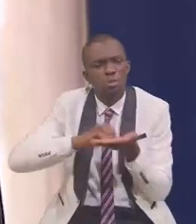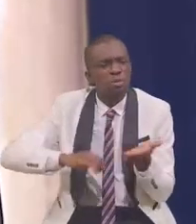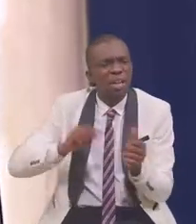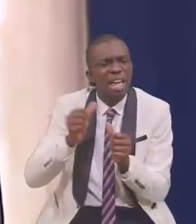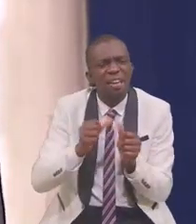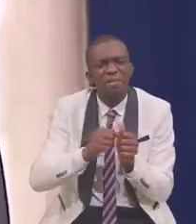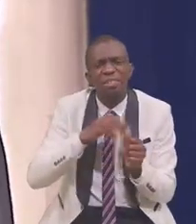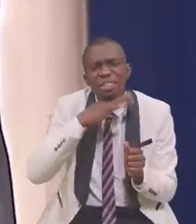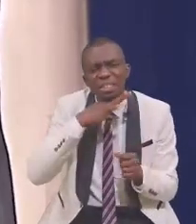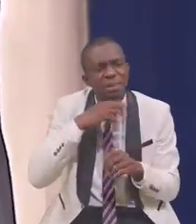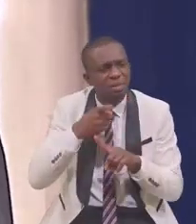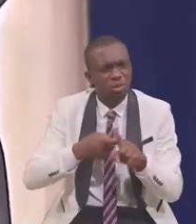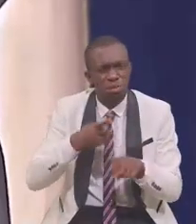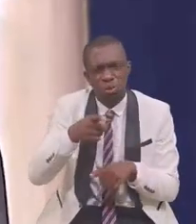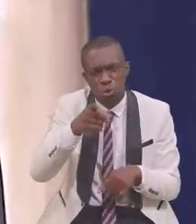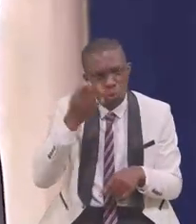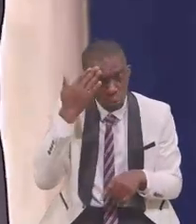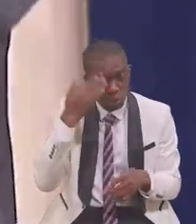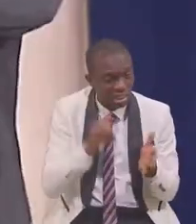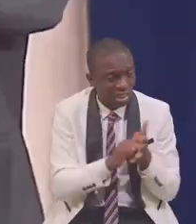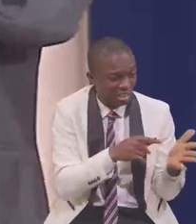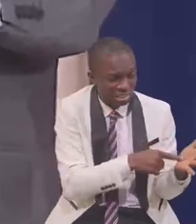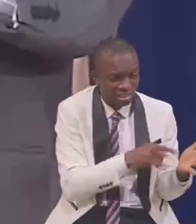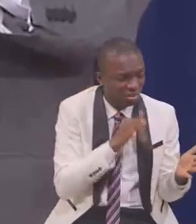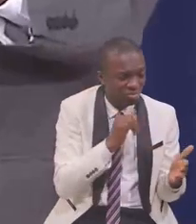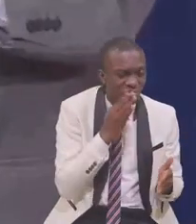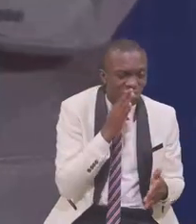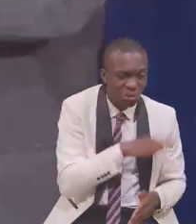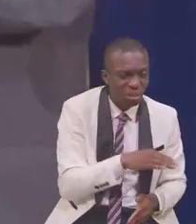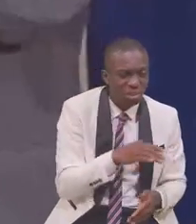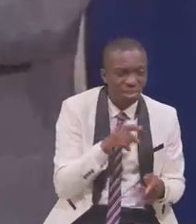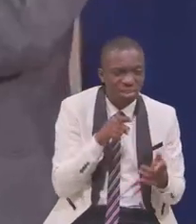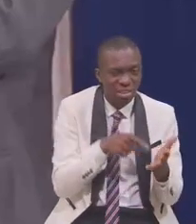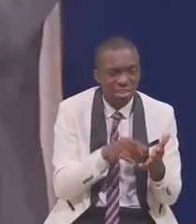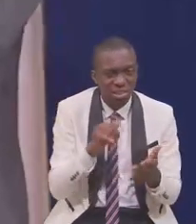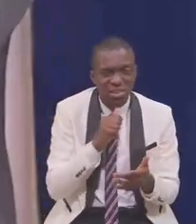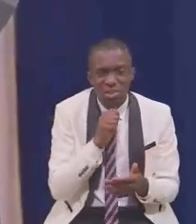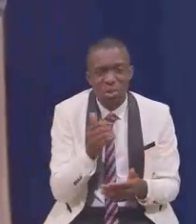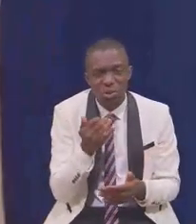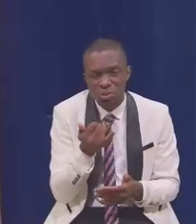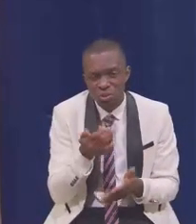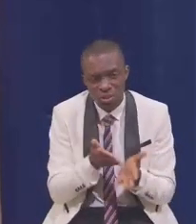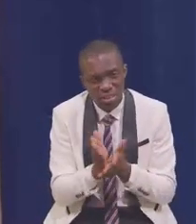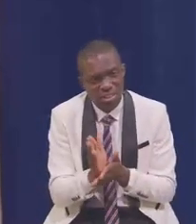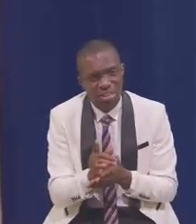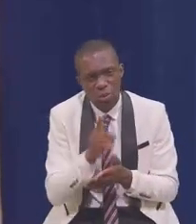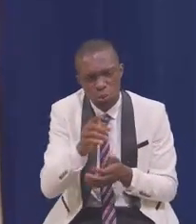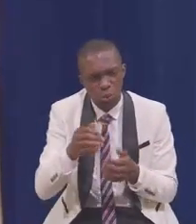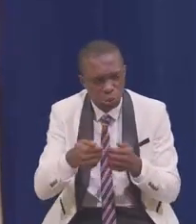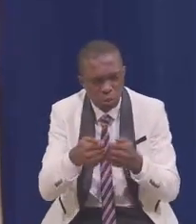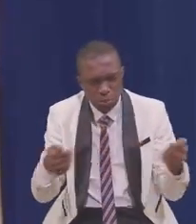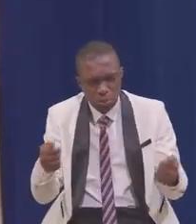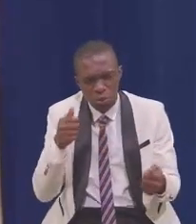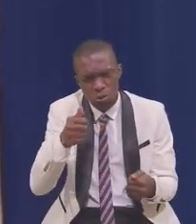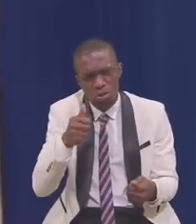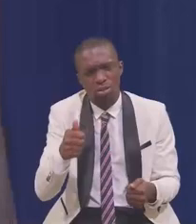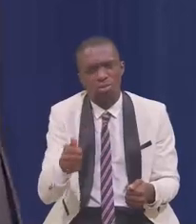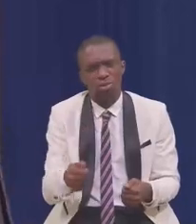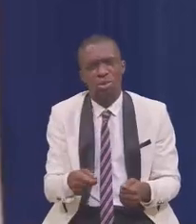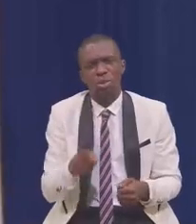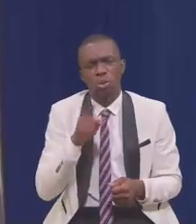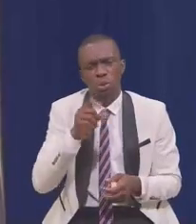bon, ceci n'est pas bon. Alors comme je suis né de nouveau, je dois mener la vie privilégiée d'être né de nouveau.